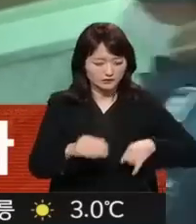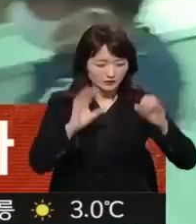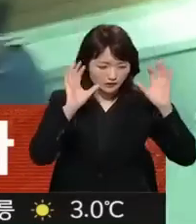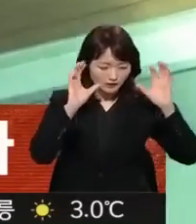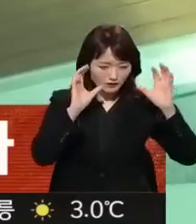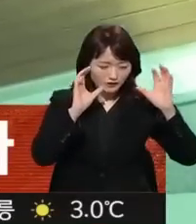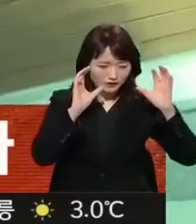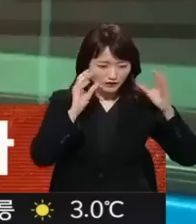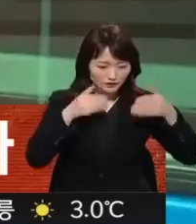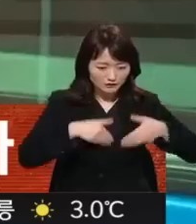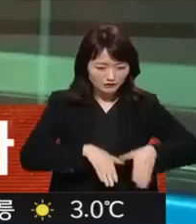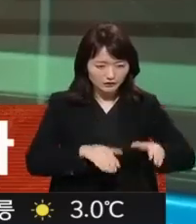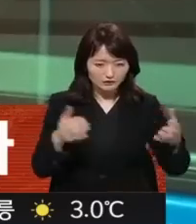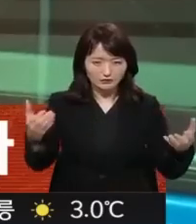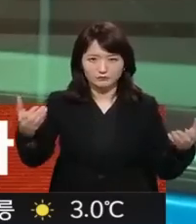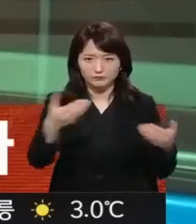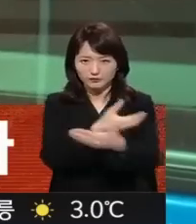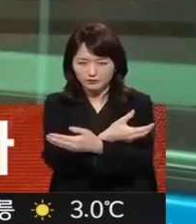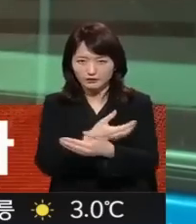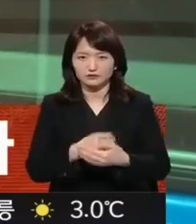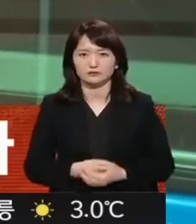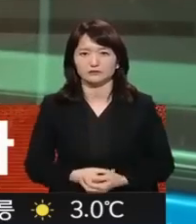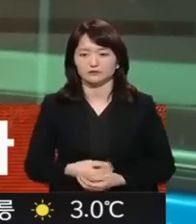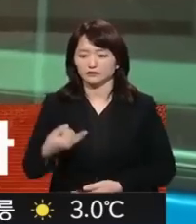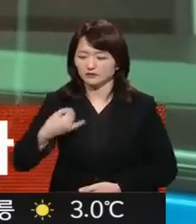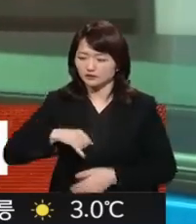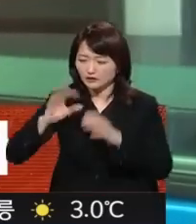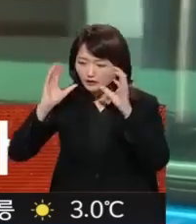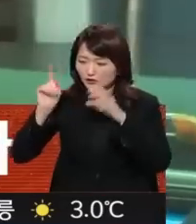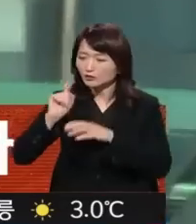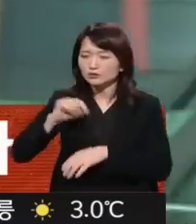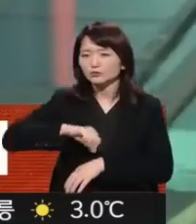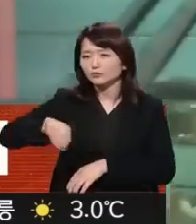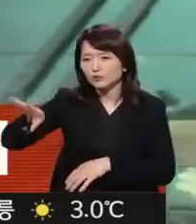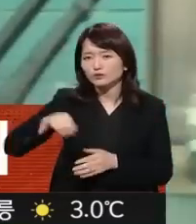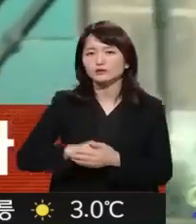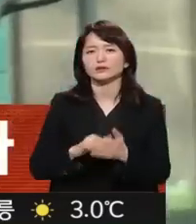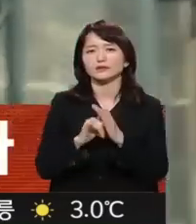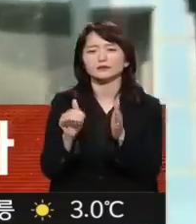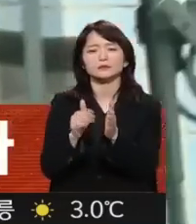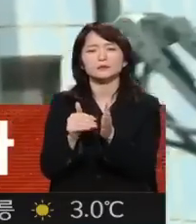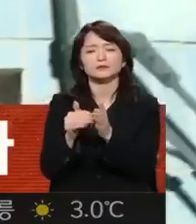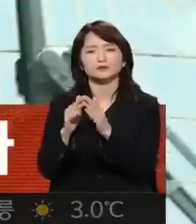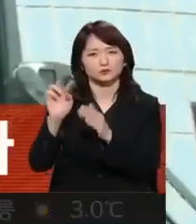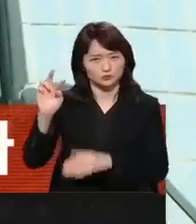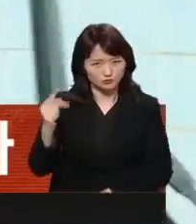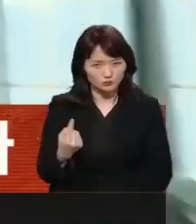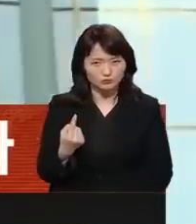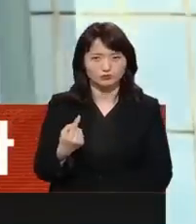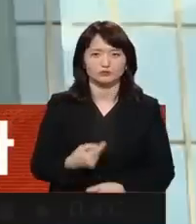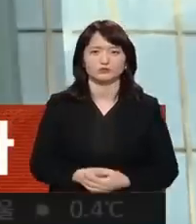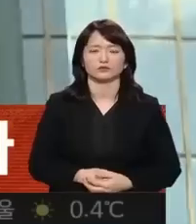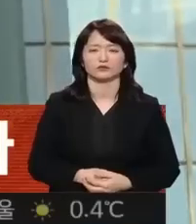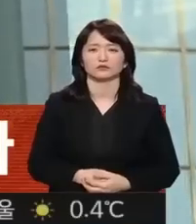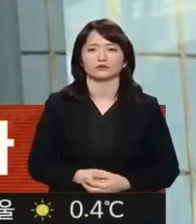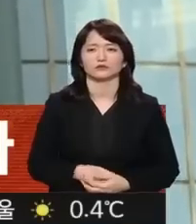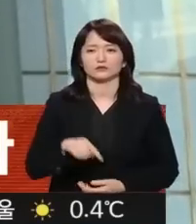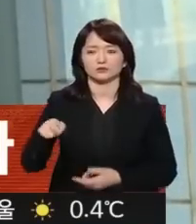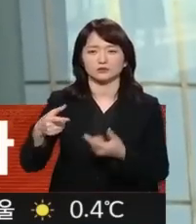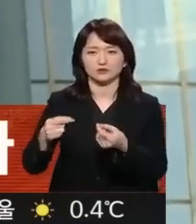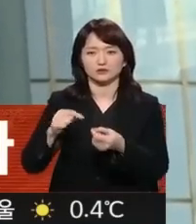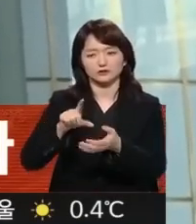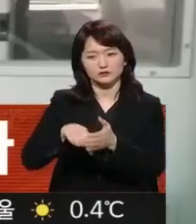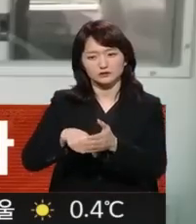바꿔치기를 하고이 자기가 데려오니 딸의 아이는 어딘가에 유리한 뒤에 가족들 몰래 귀가까지 했다는 건데이 시간에 이런